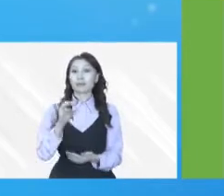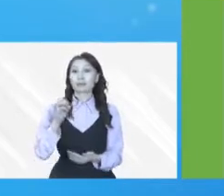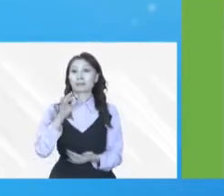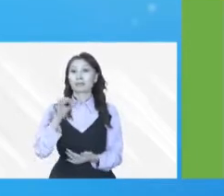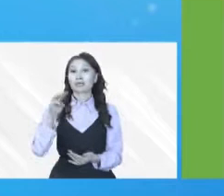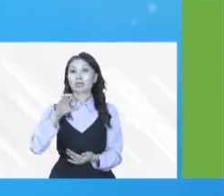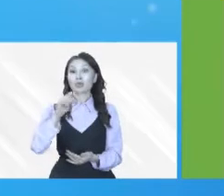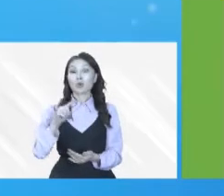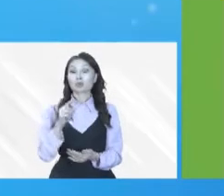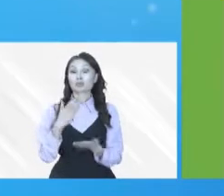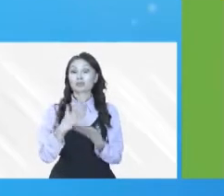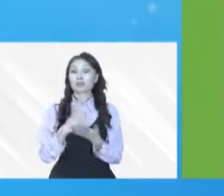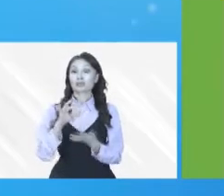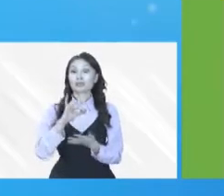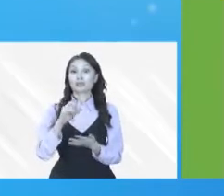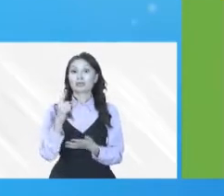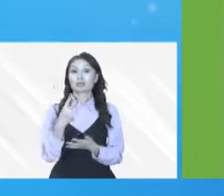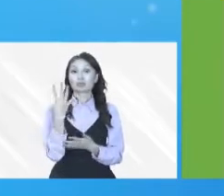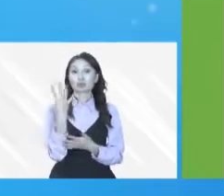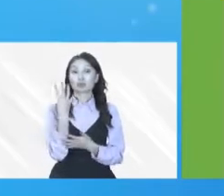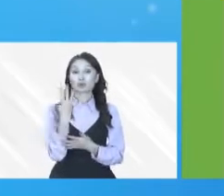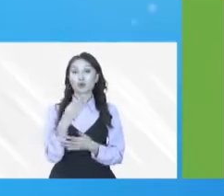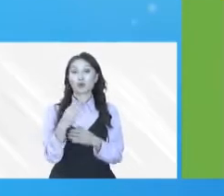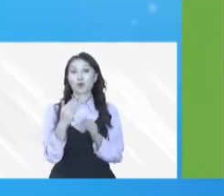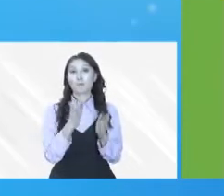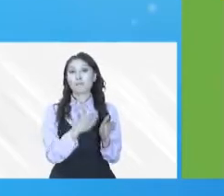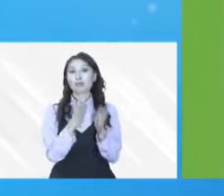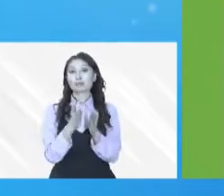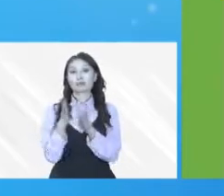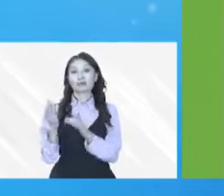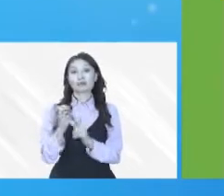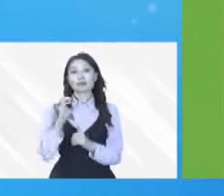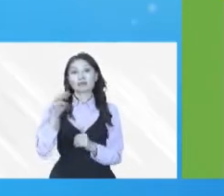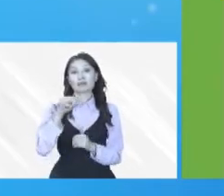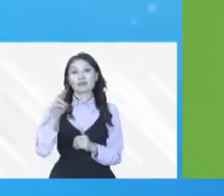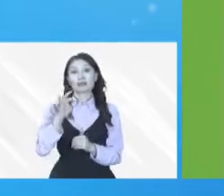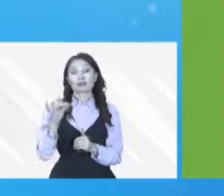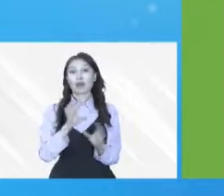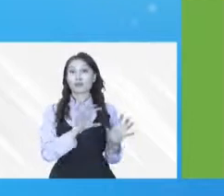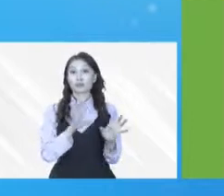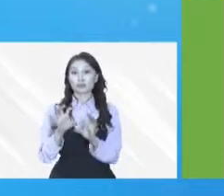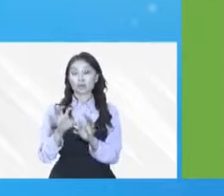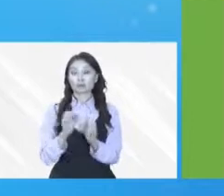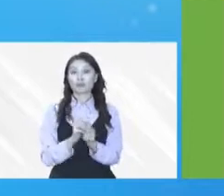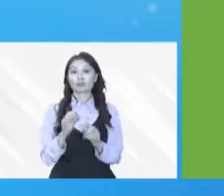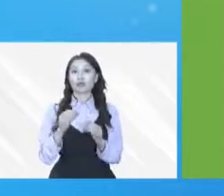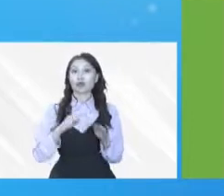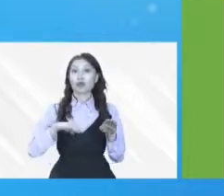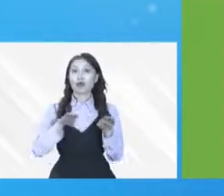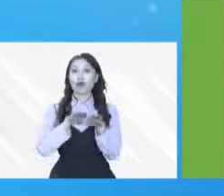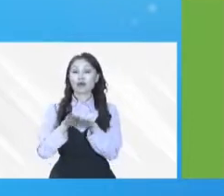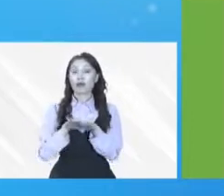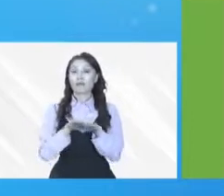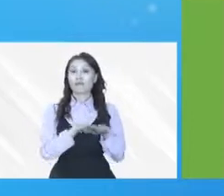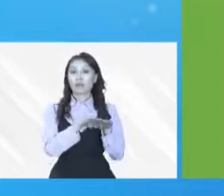Митоз состоит из четырех последовательных стадий, обеспечивающих